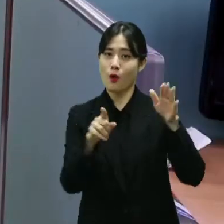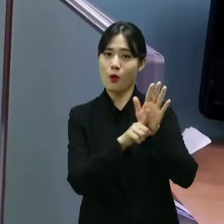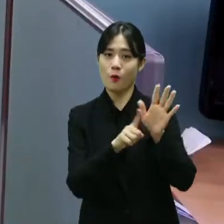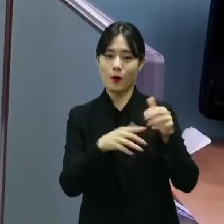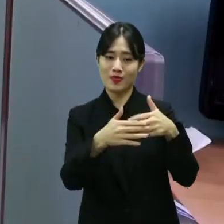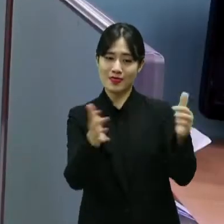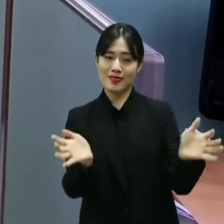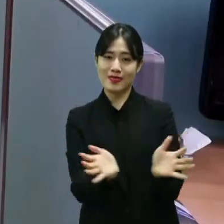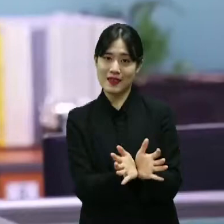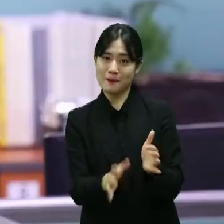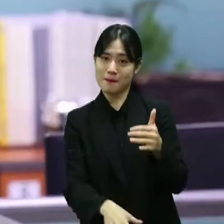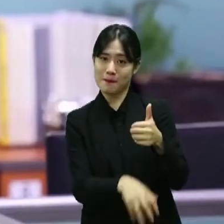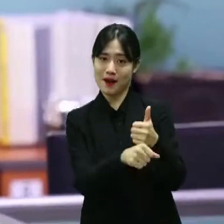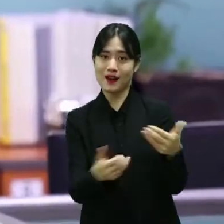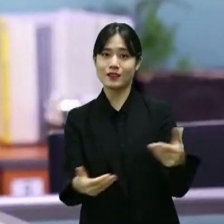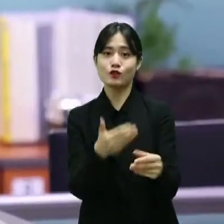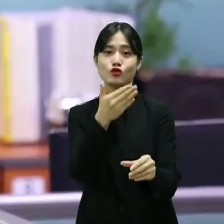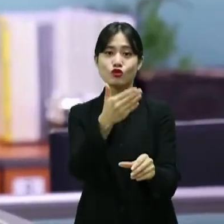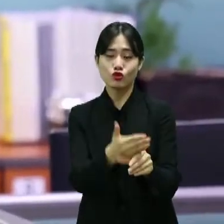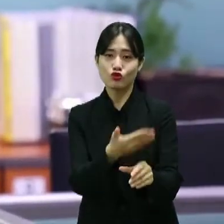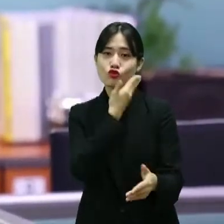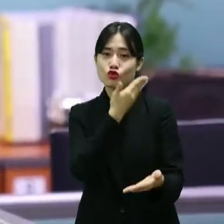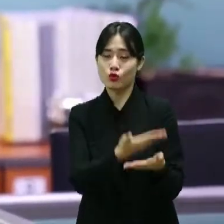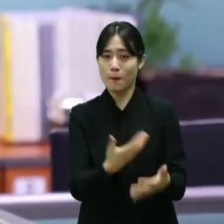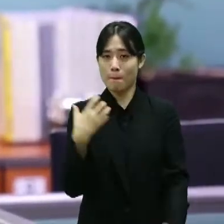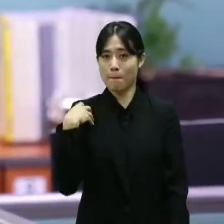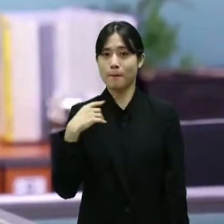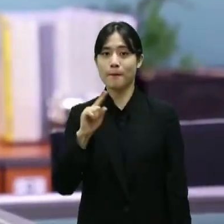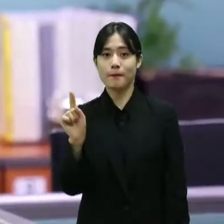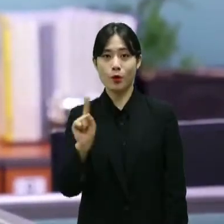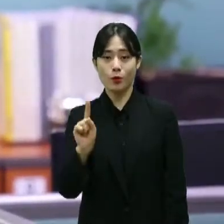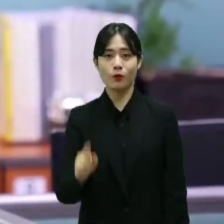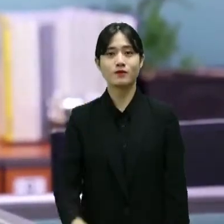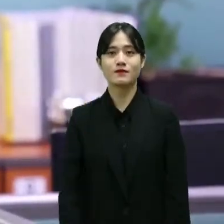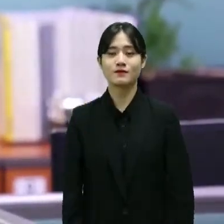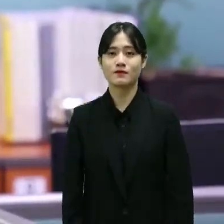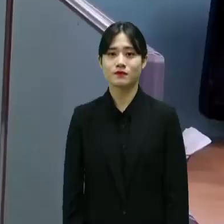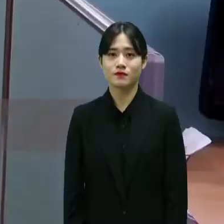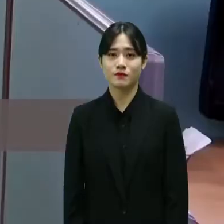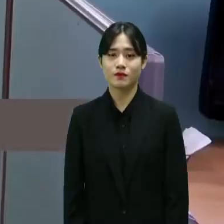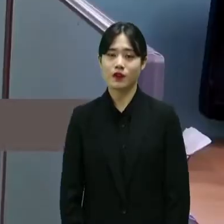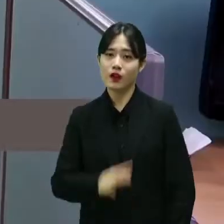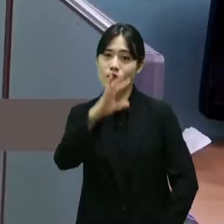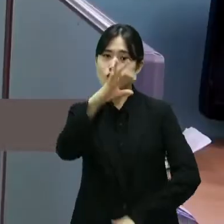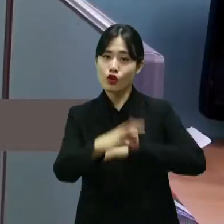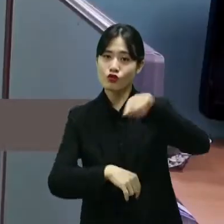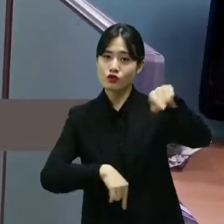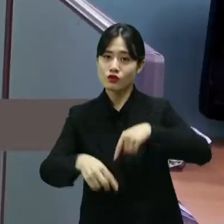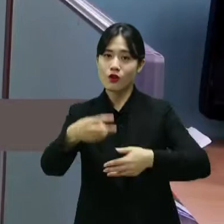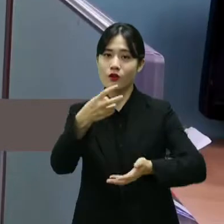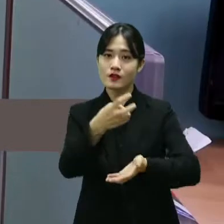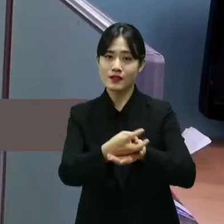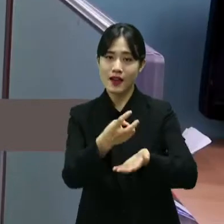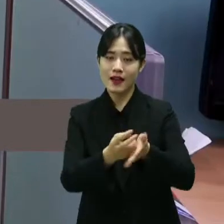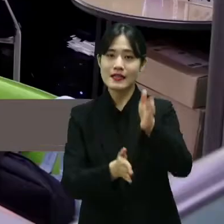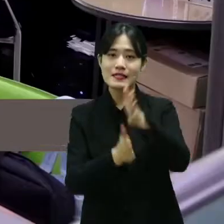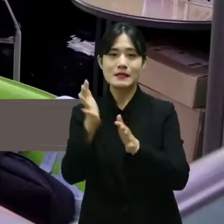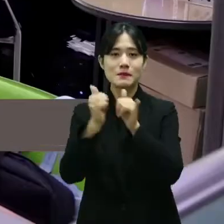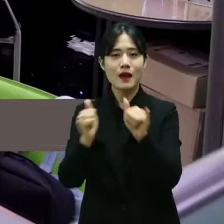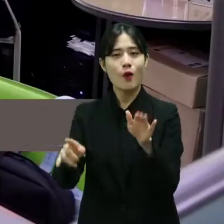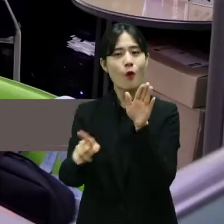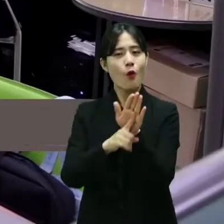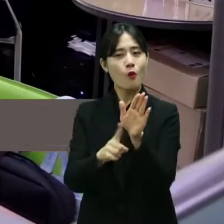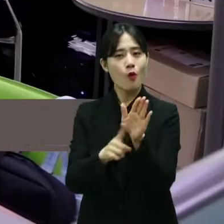서구청 홍보팀에서 일하고 계시잖아요. 네. 주로 하시는 업무는 뭐가 있으세요? 인천광역시 서구의 정책을